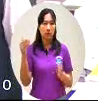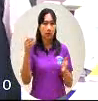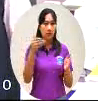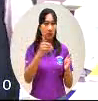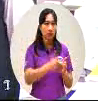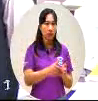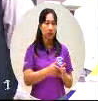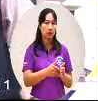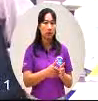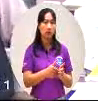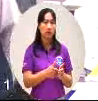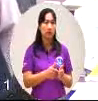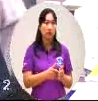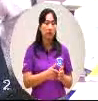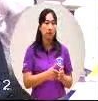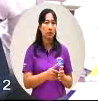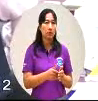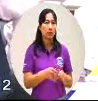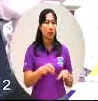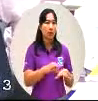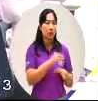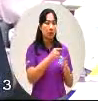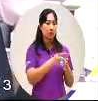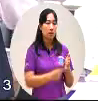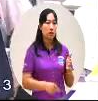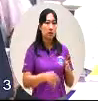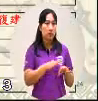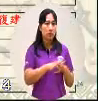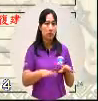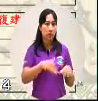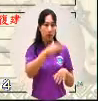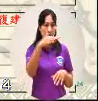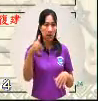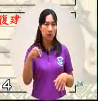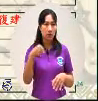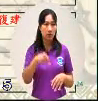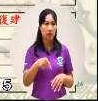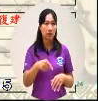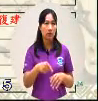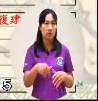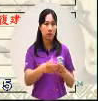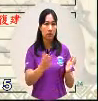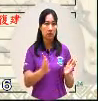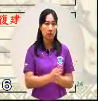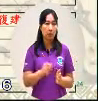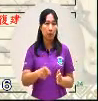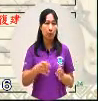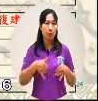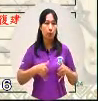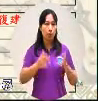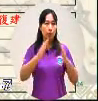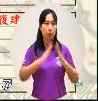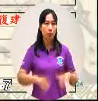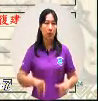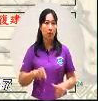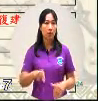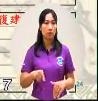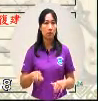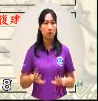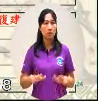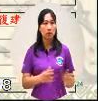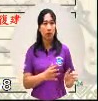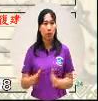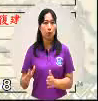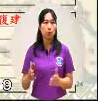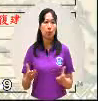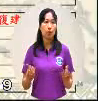西安山这个区块有一个大崩塌，现在是旧有的道路，那目前你们怎么处理？到现在都还没有处理